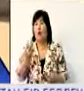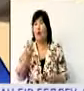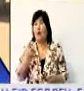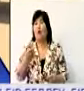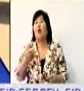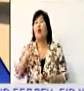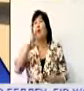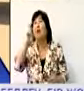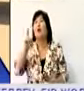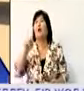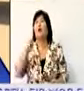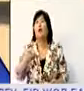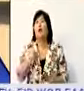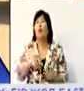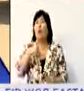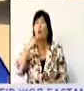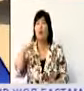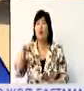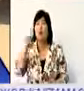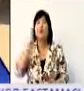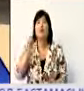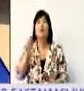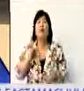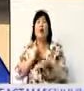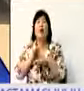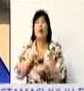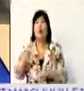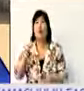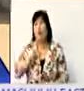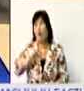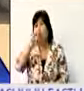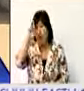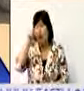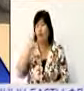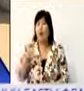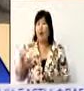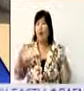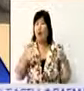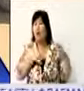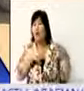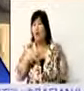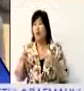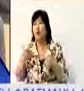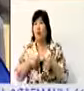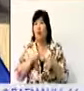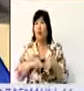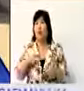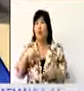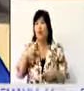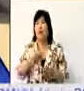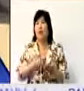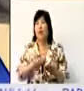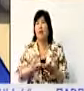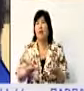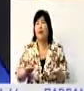патшаға кім барды? Орыстар біледі ғой, кімді апарып кімді қояды. Сол патшаға барып шен алып келгеннен кейін бұл ойлары кезең әлі